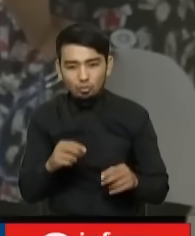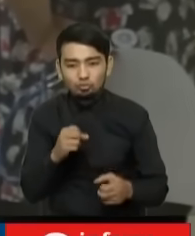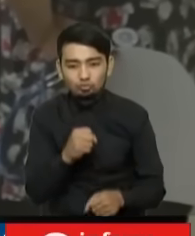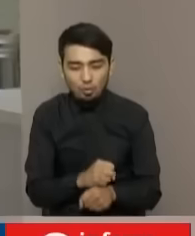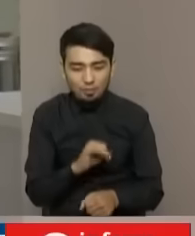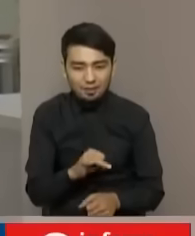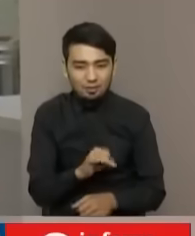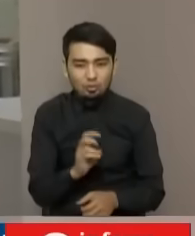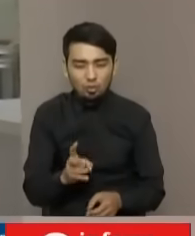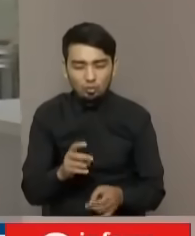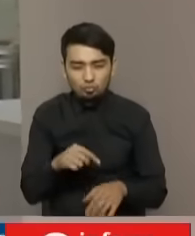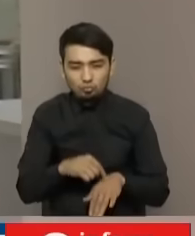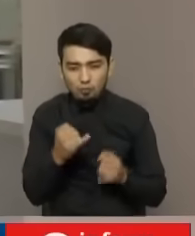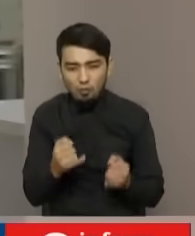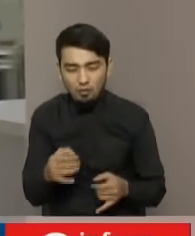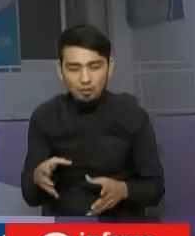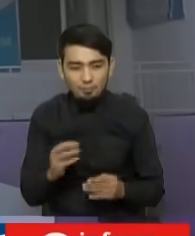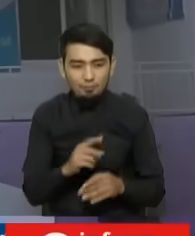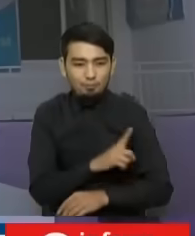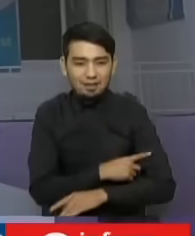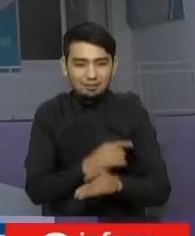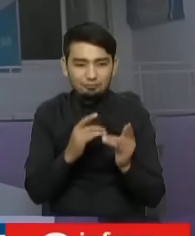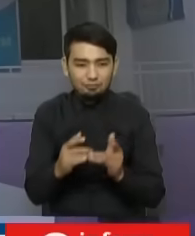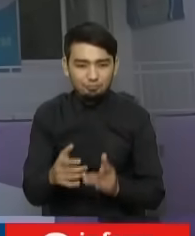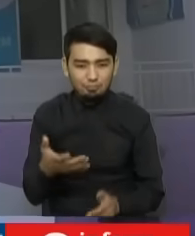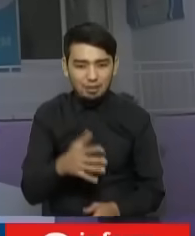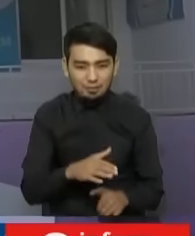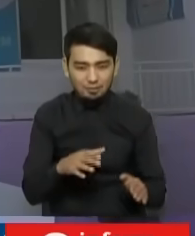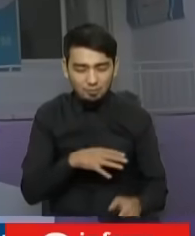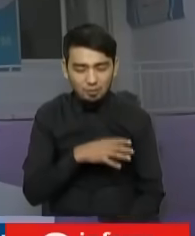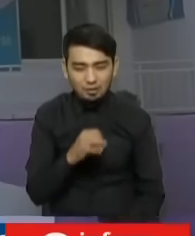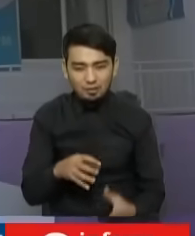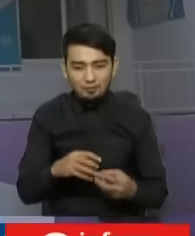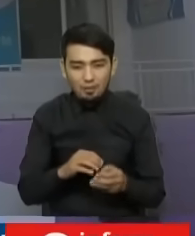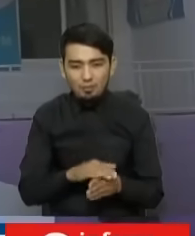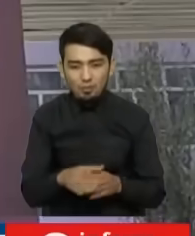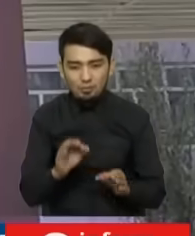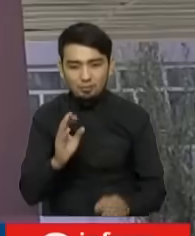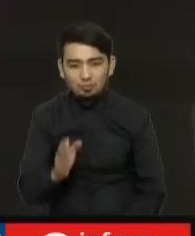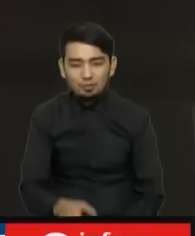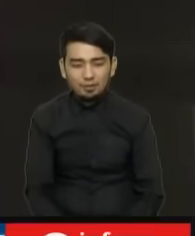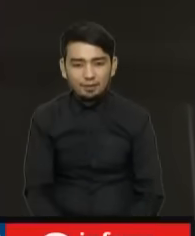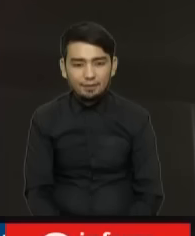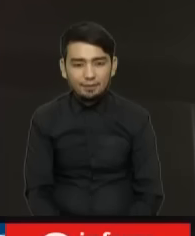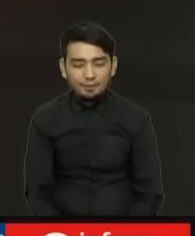апарған. 5 оқушы әлі де емдеу мекемесінде жатыр. Толығырақ мән-жайды өңірдегі әріптесім біліп келді.